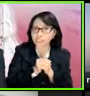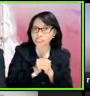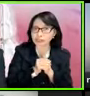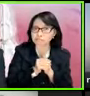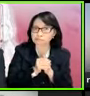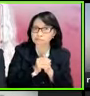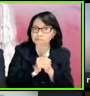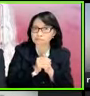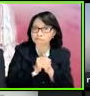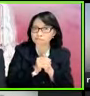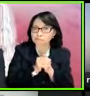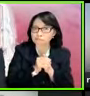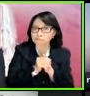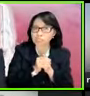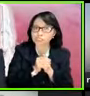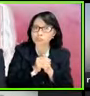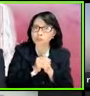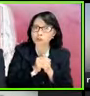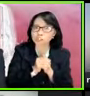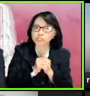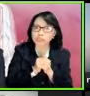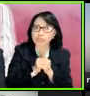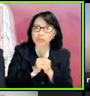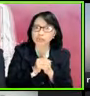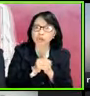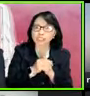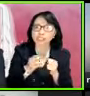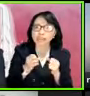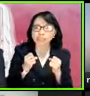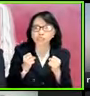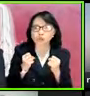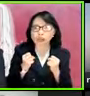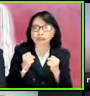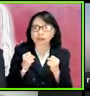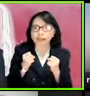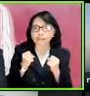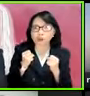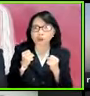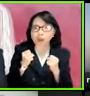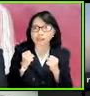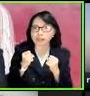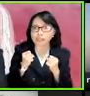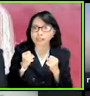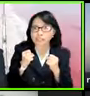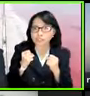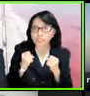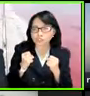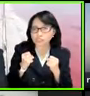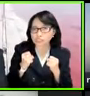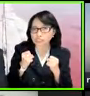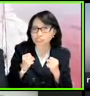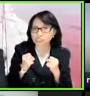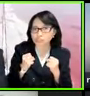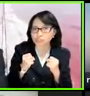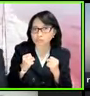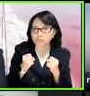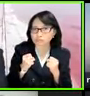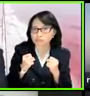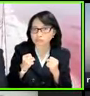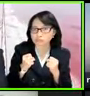saudara-saudara Rasul Paulus berkata bahwa dia itu adalah tawanan Yesus